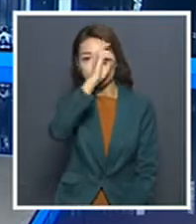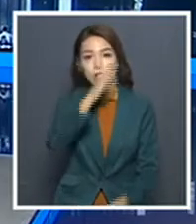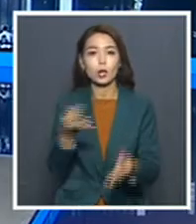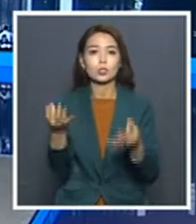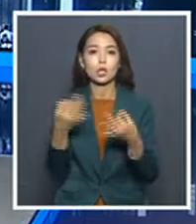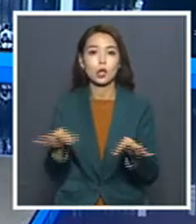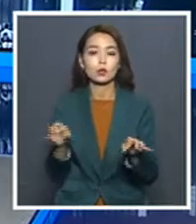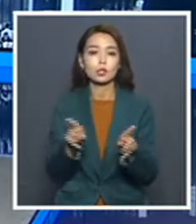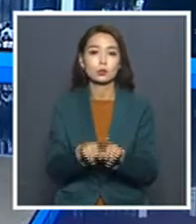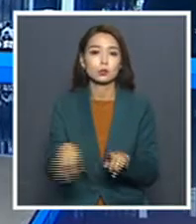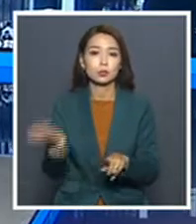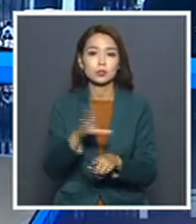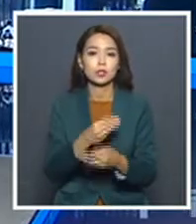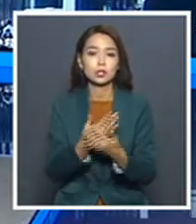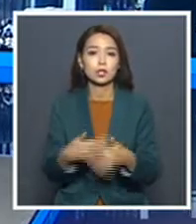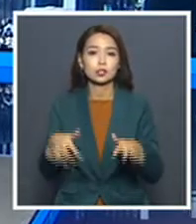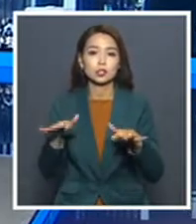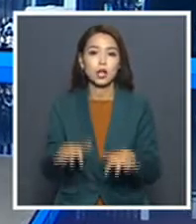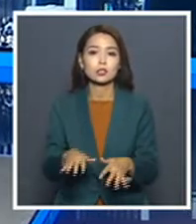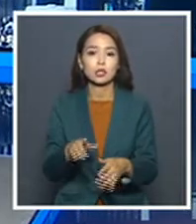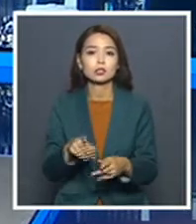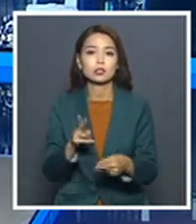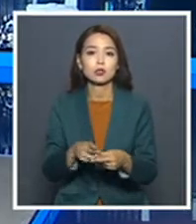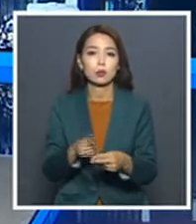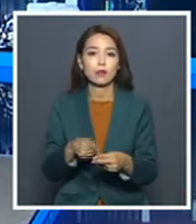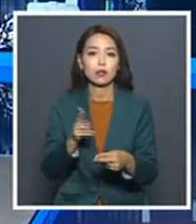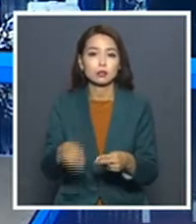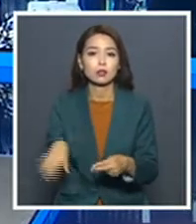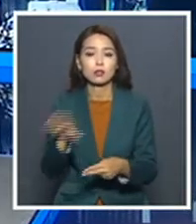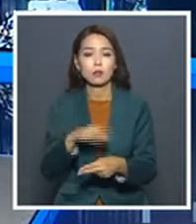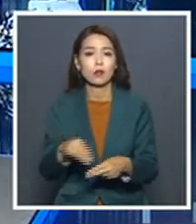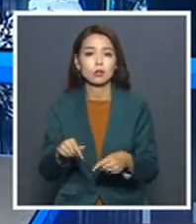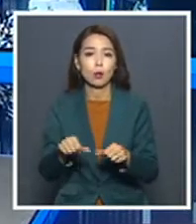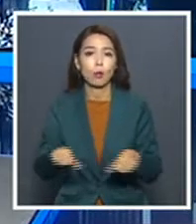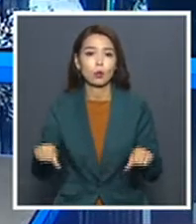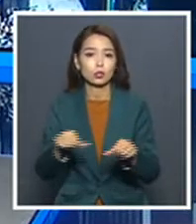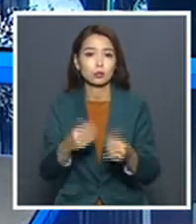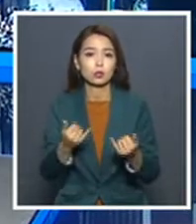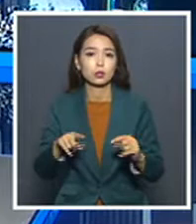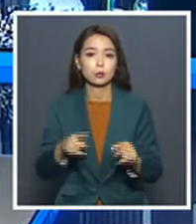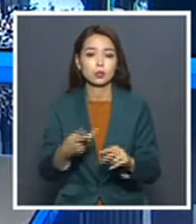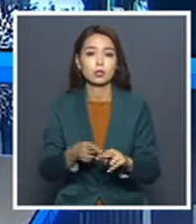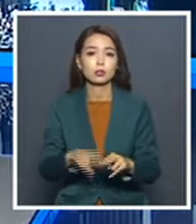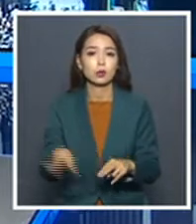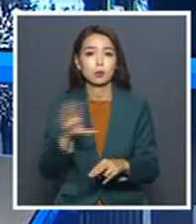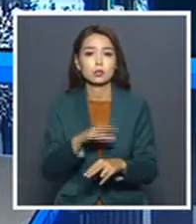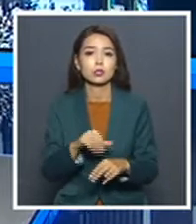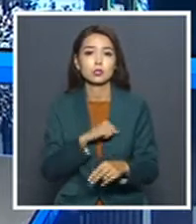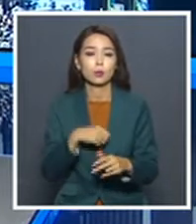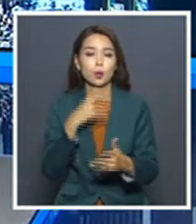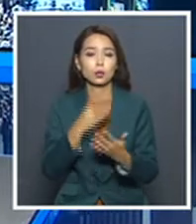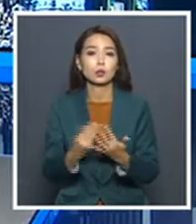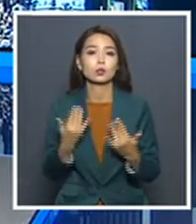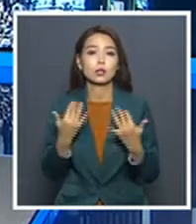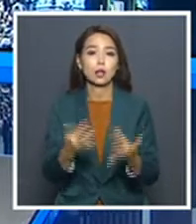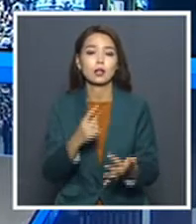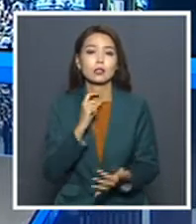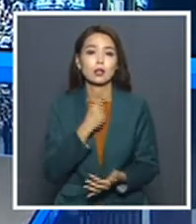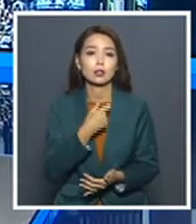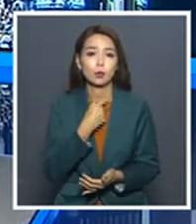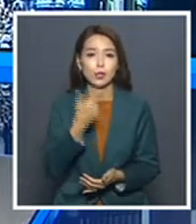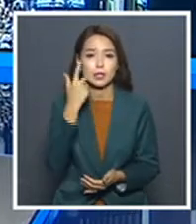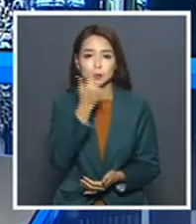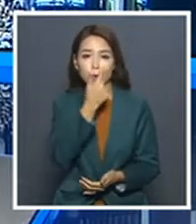Барселонада тәуелсіздік жақтастары жергілікті темір жол вокзалын қоршап алды. Олардың билікке қойған негізгі талабы Каталонияның